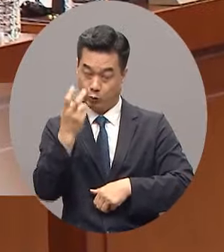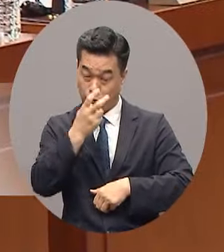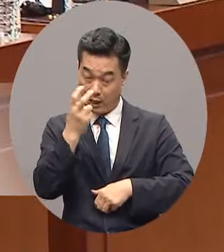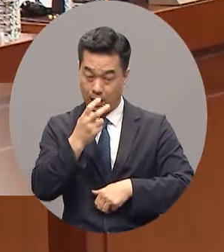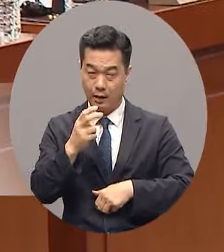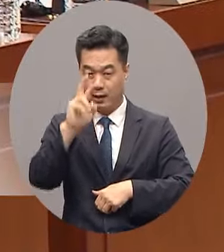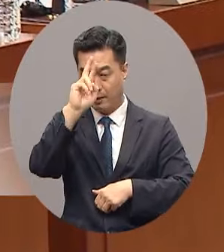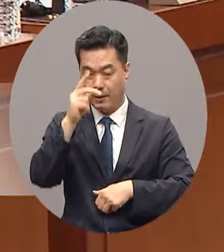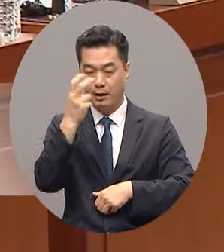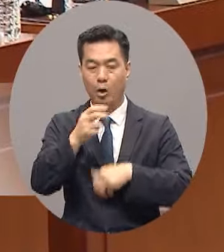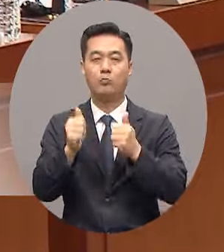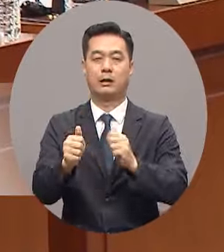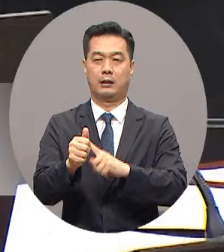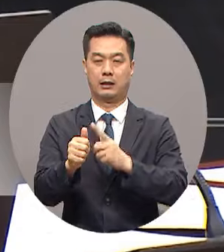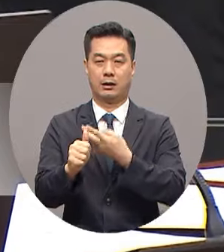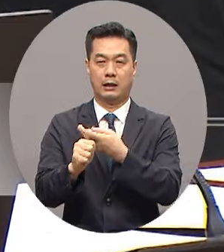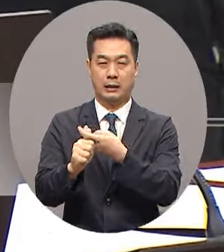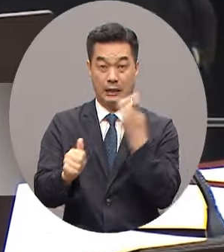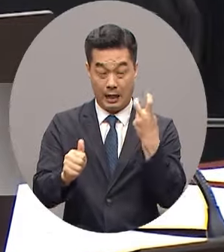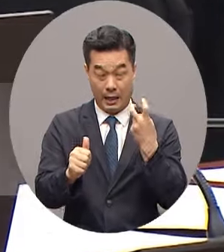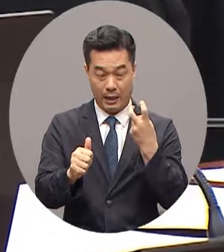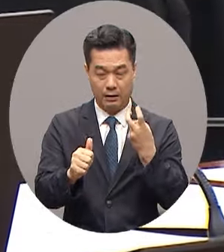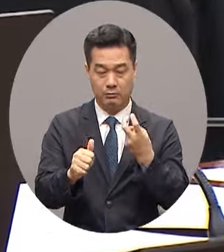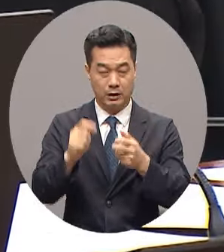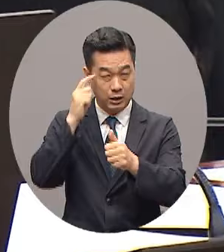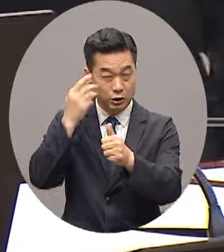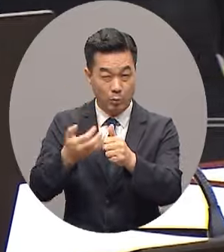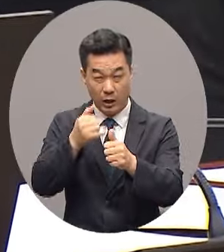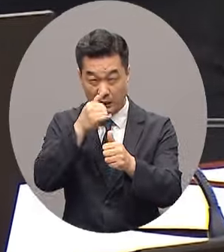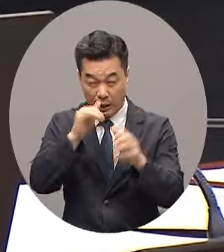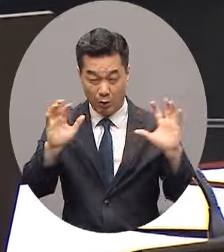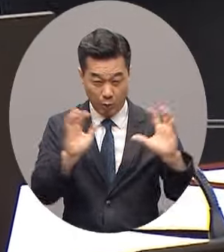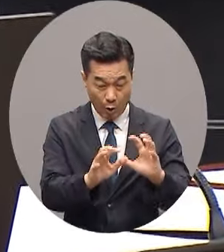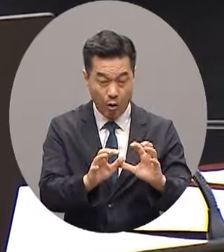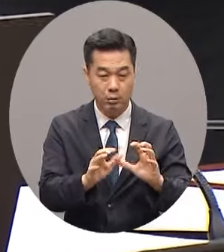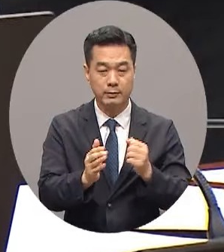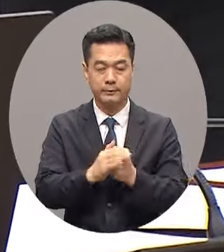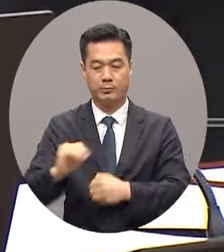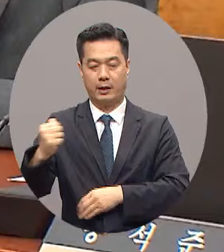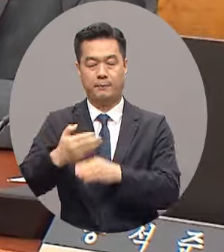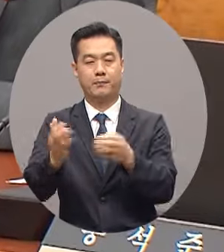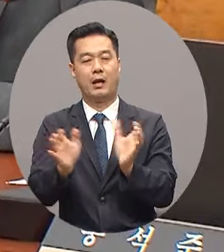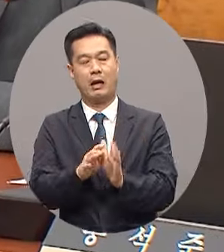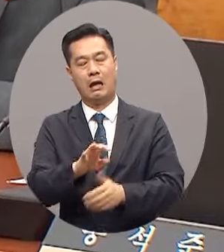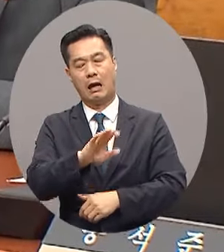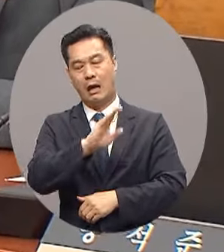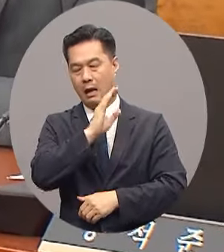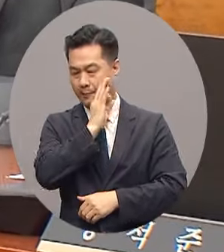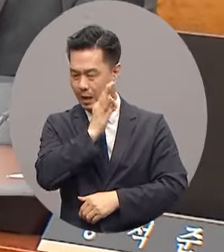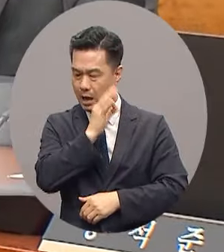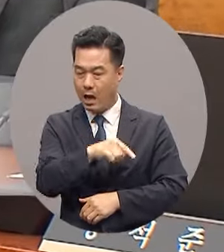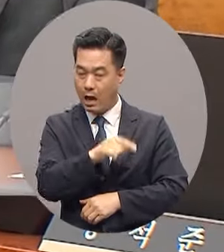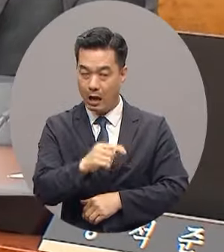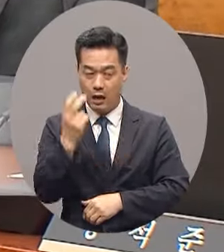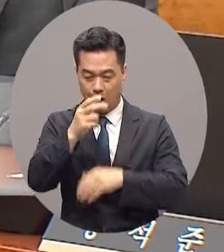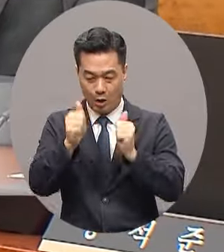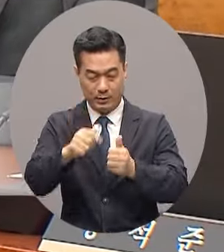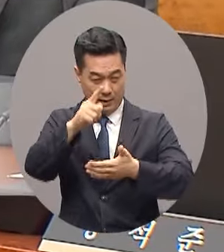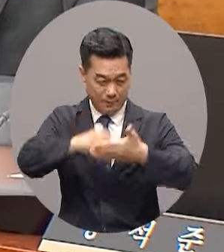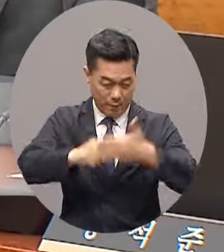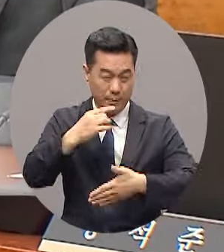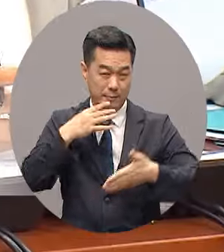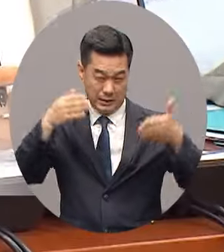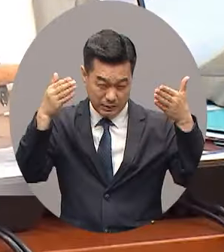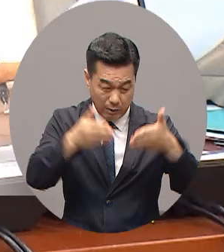검사에 대한 탄핵소추 청문회를 열기로 의결했습니다. 이에 대해 국민의힘은 부끄러운 줄 모르고 검사들에 대한 보복에만